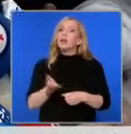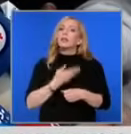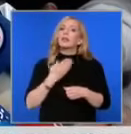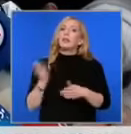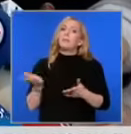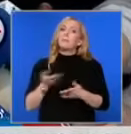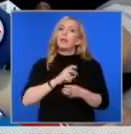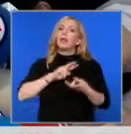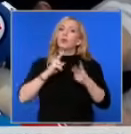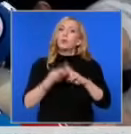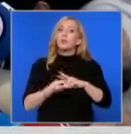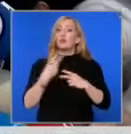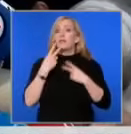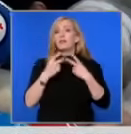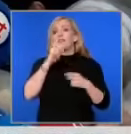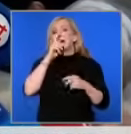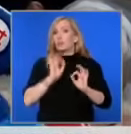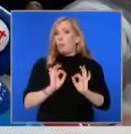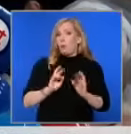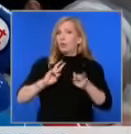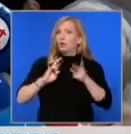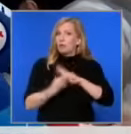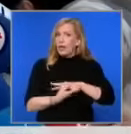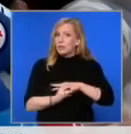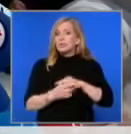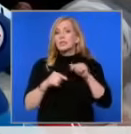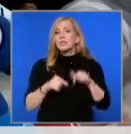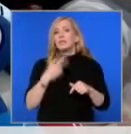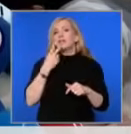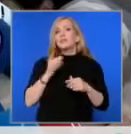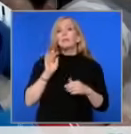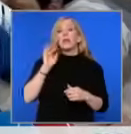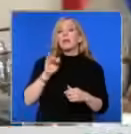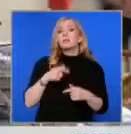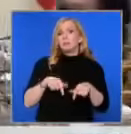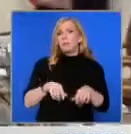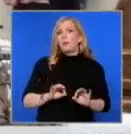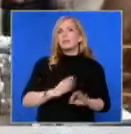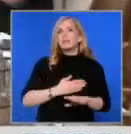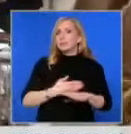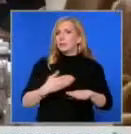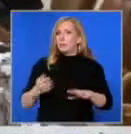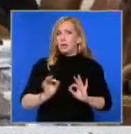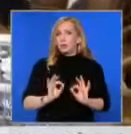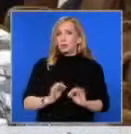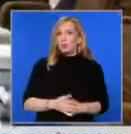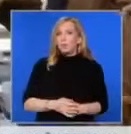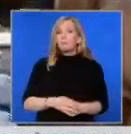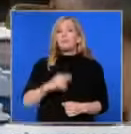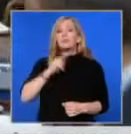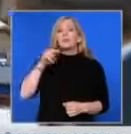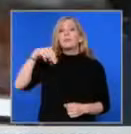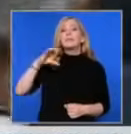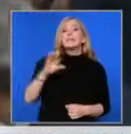види. Това е много важен момент, ротацията, и след това ще го видим как ще бъде нататък, но за момента всичко е стабилно. Отново потвърди, че ДПС